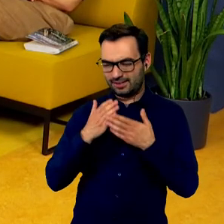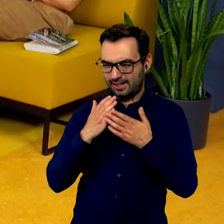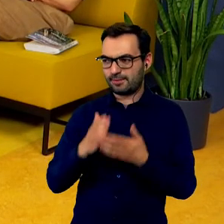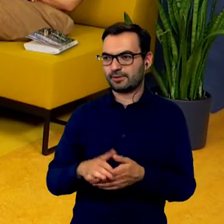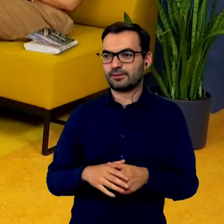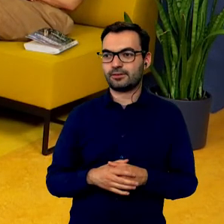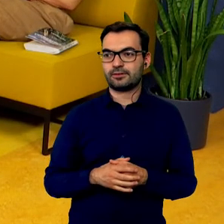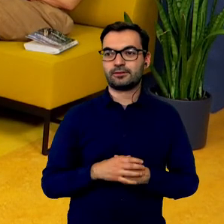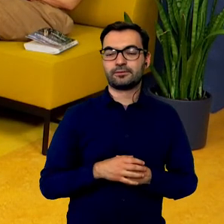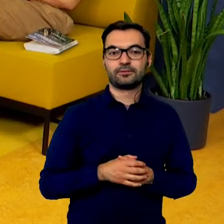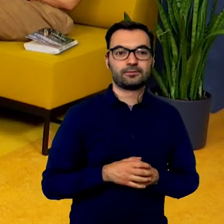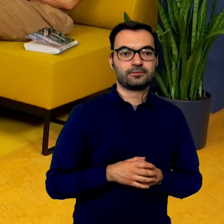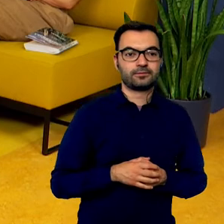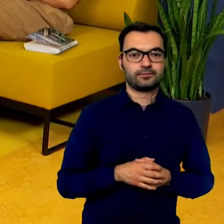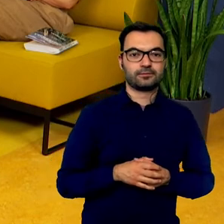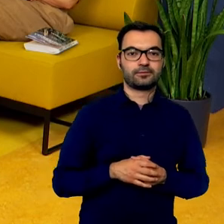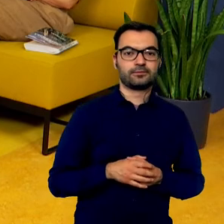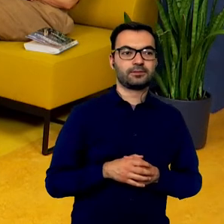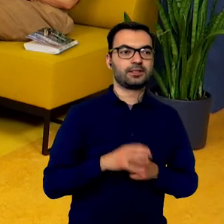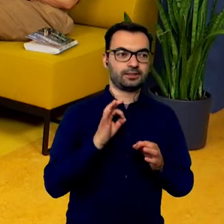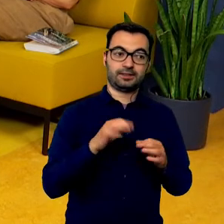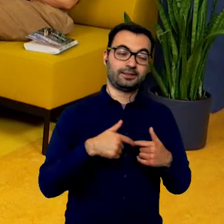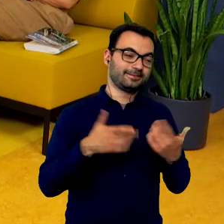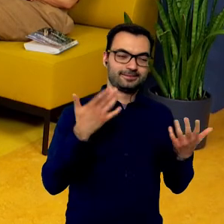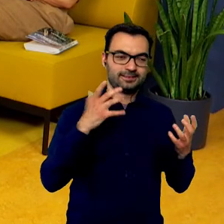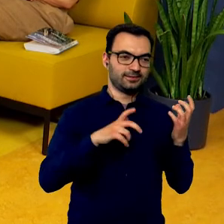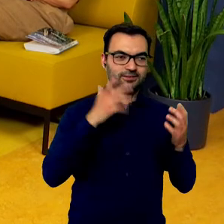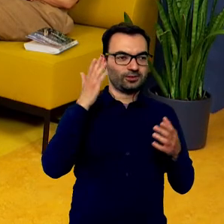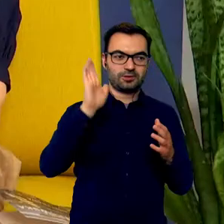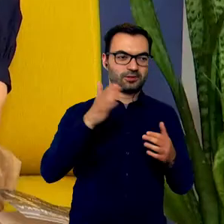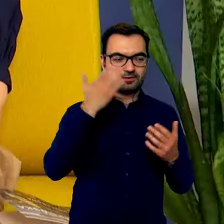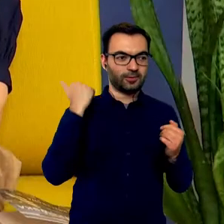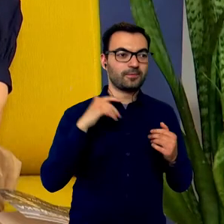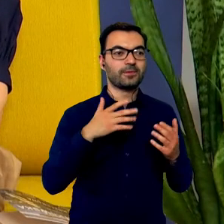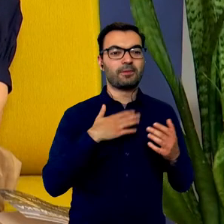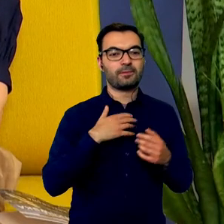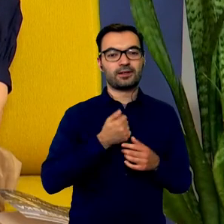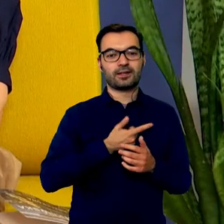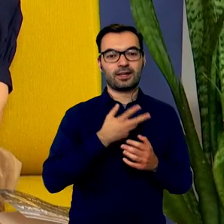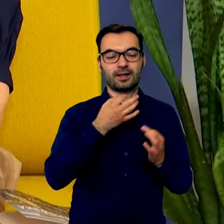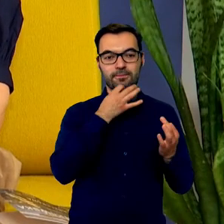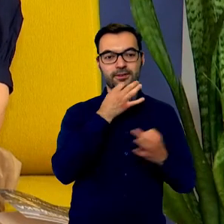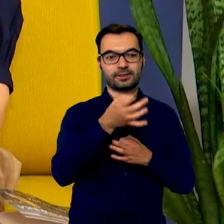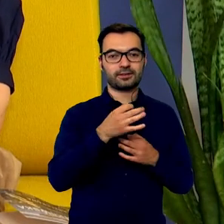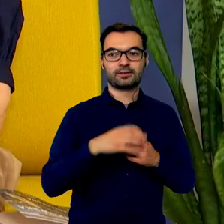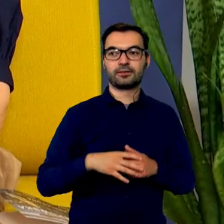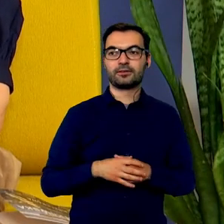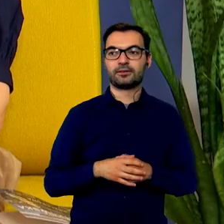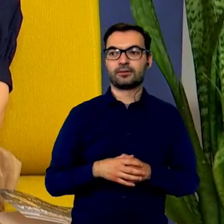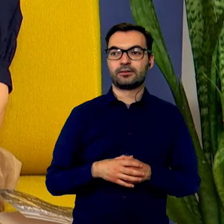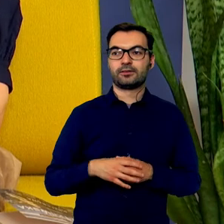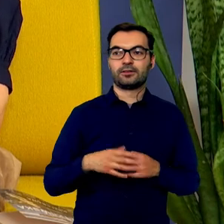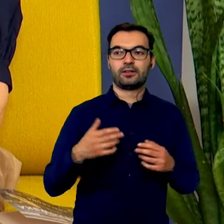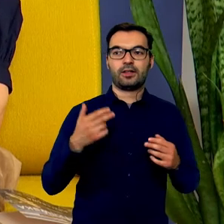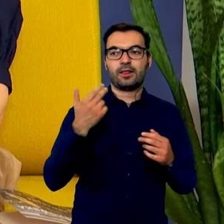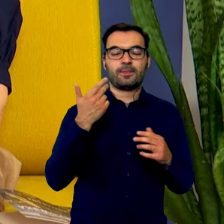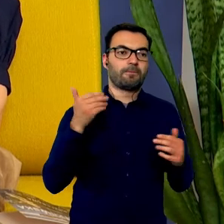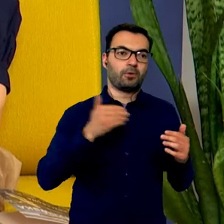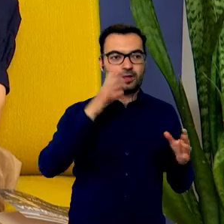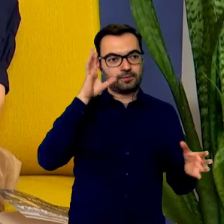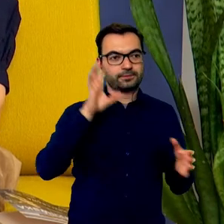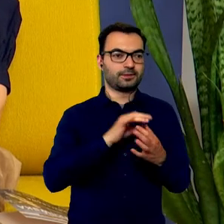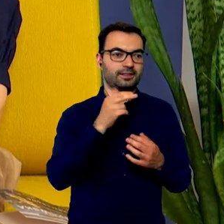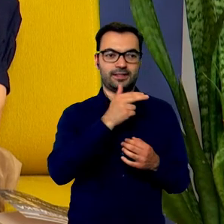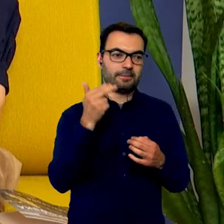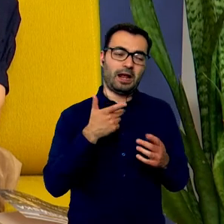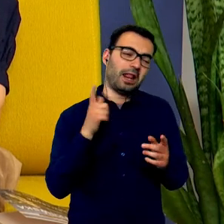mamy dzieci z AI, teraz wszystko może się zmienić. Chciałam zadać kilka takich pytań, które mogą otwierać jakieś tematy, ale nie muszą, jeżeli na